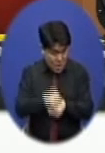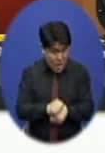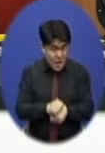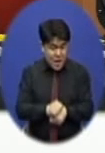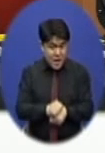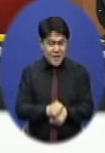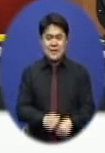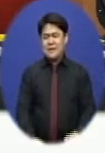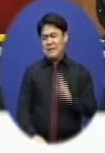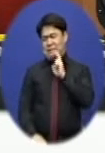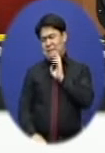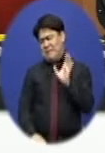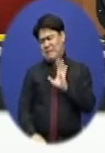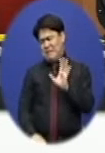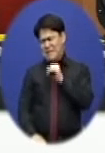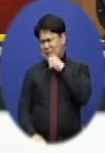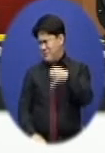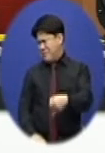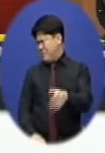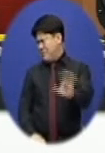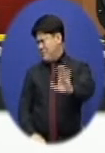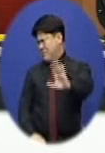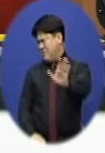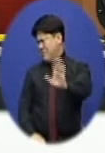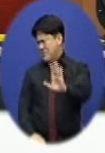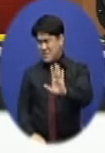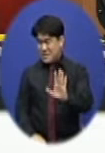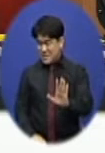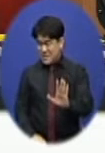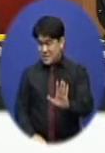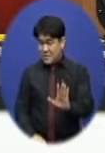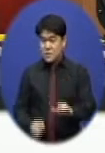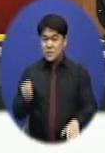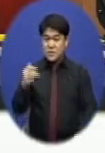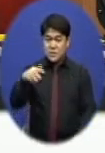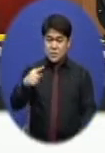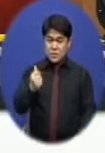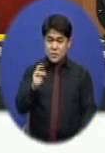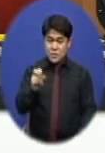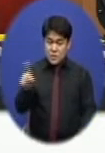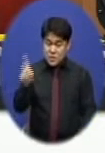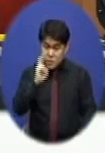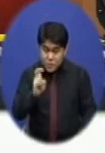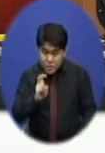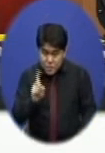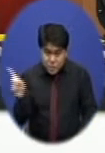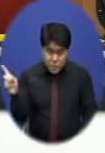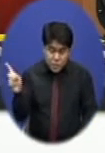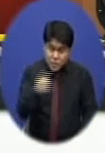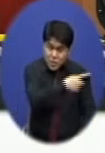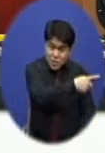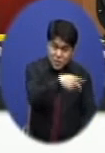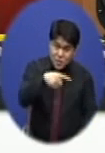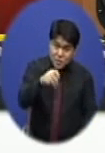잘하시고. 아, 노래는 점수가 안 나오니까 노래 예. 못한 것 같아요. 아, 춘향아라는 노래를 서정호 씨 노래를 팬입니다.